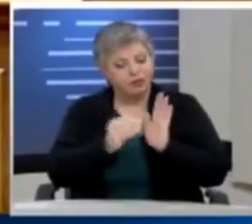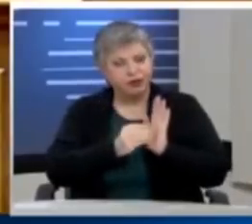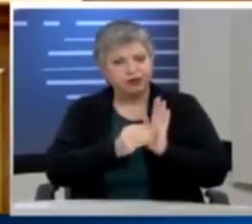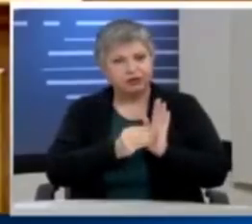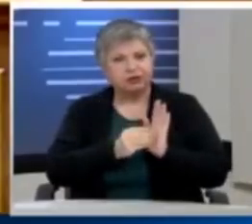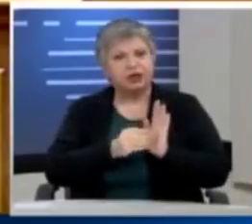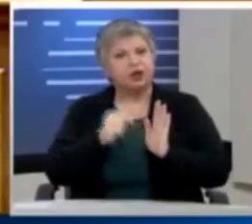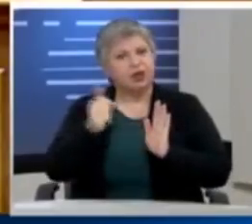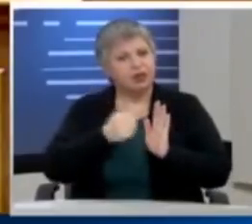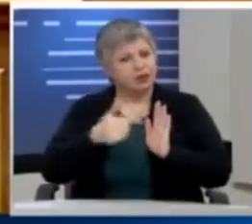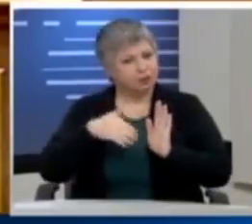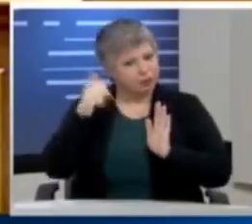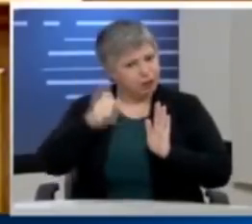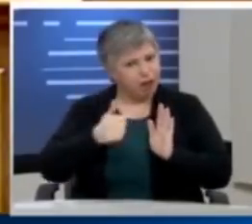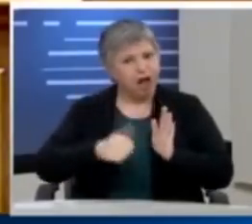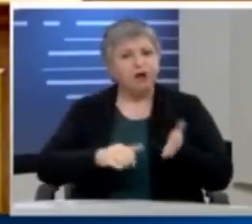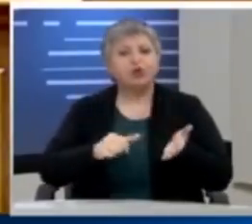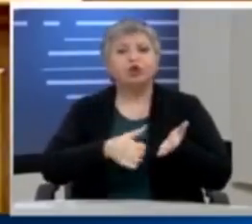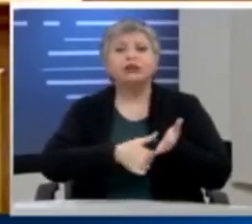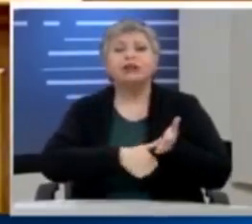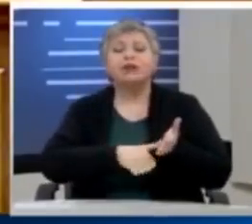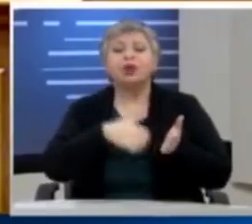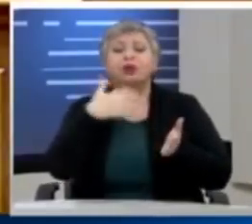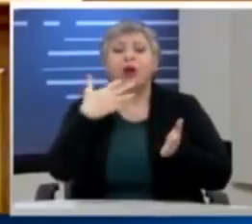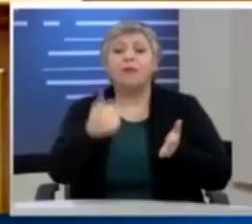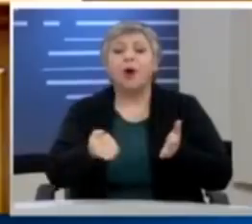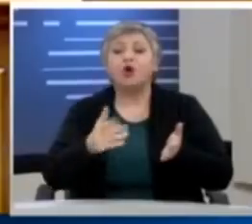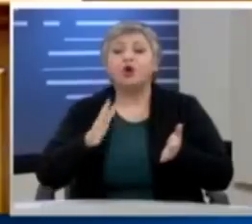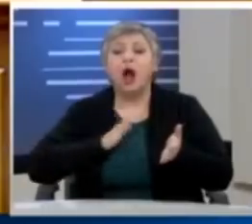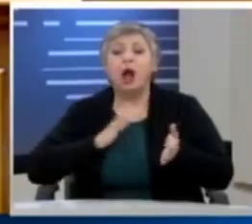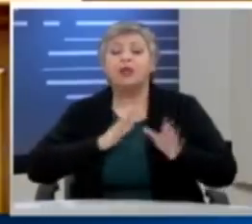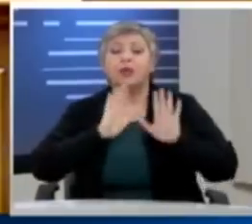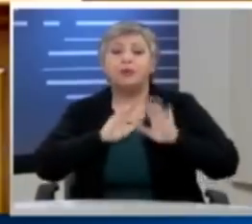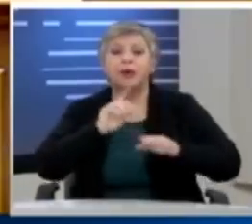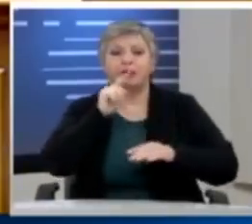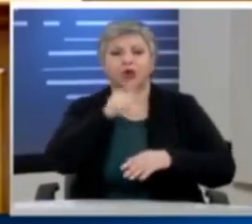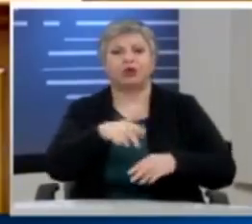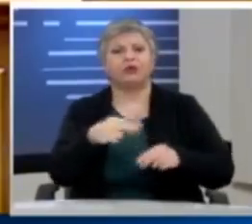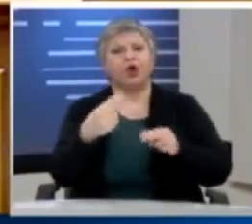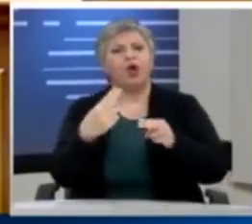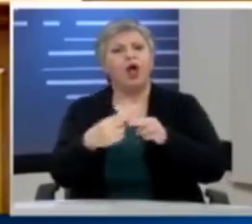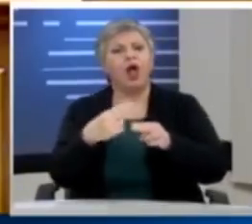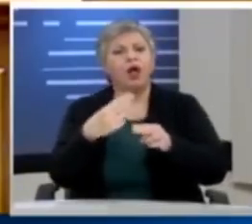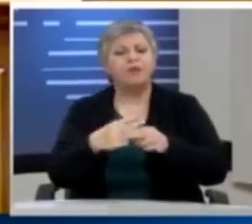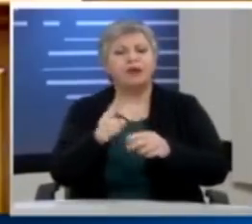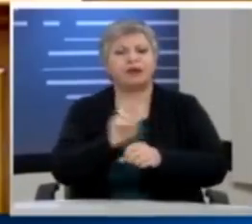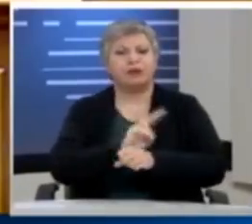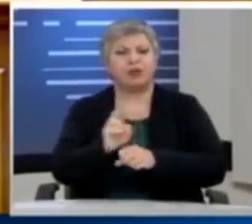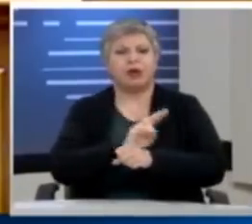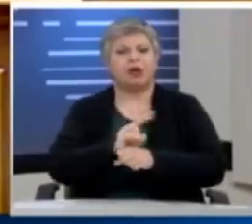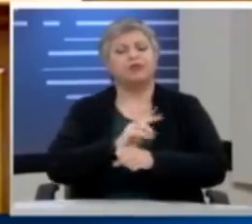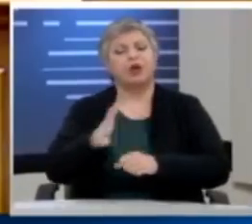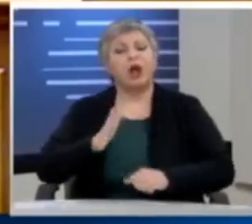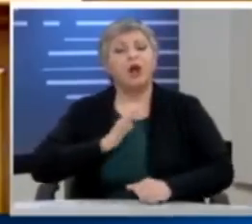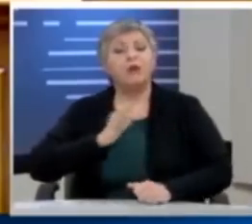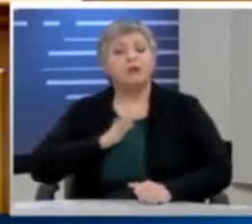ο υπήκος αυτής της χώρας με αυτόν τον τρόπο και στα επίσημα έγγραφά του. Ως πολίτης δηλαδή του κράτους της Βόρειας